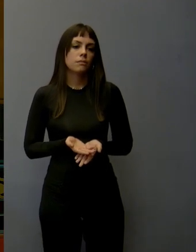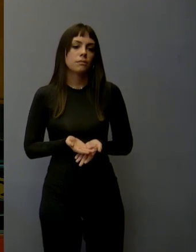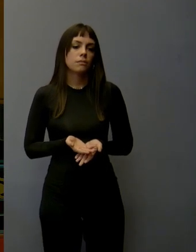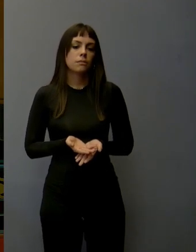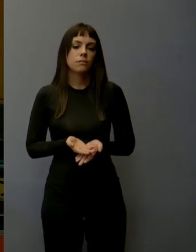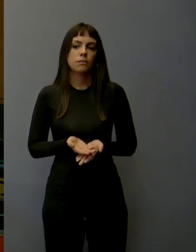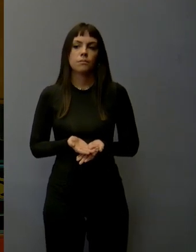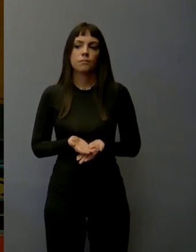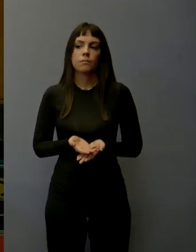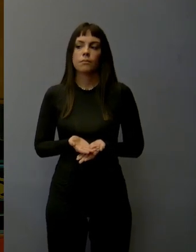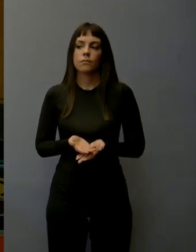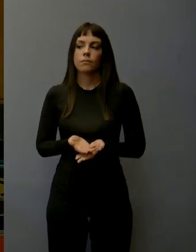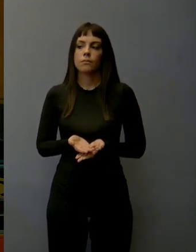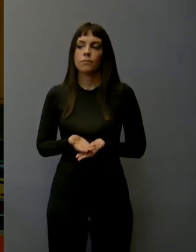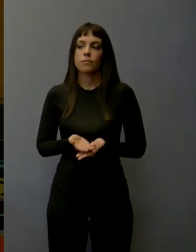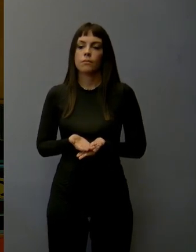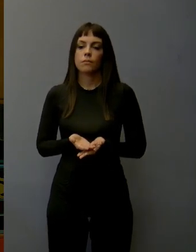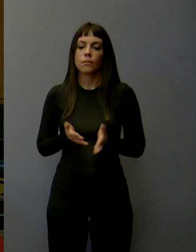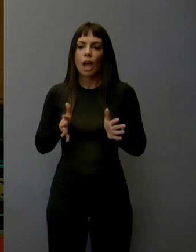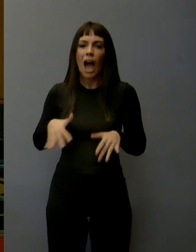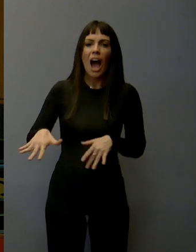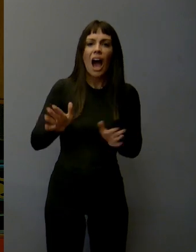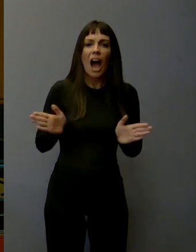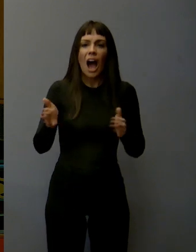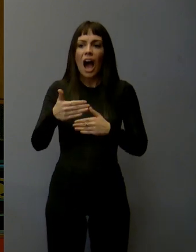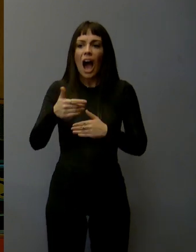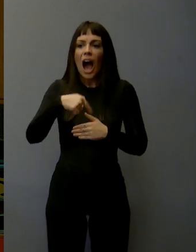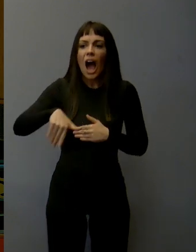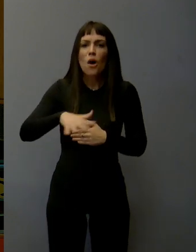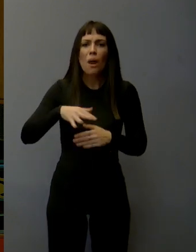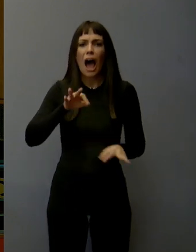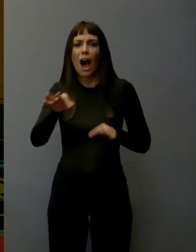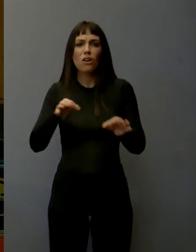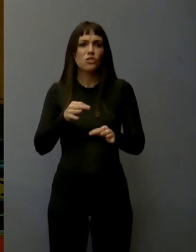No non è accettabile che non ci sia ordine quest'aula veramente l'unica cosa